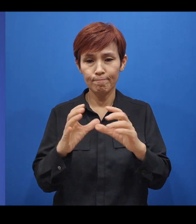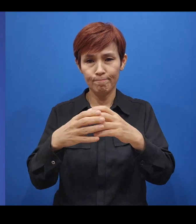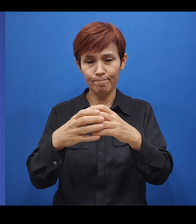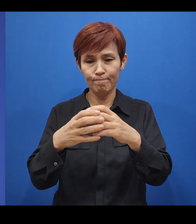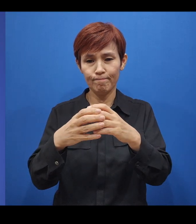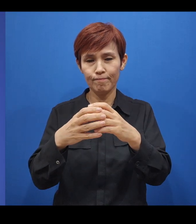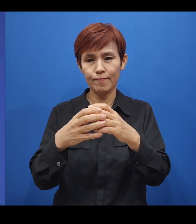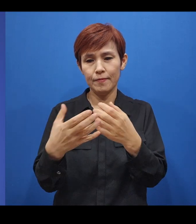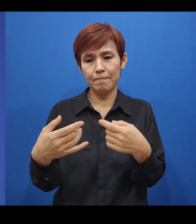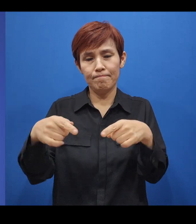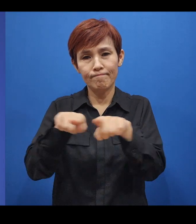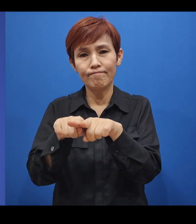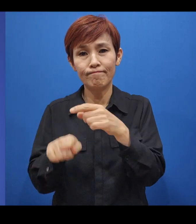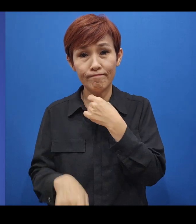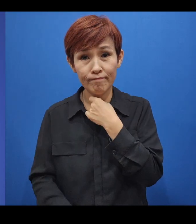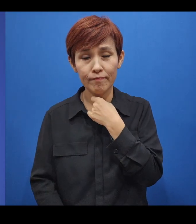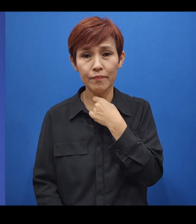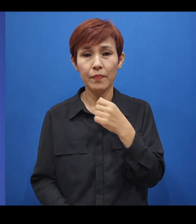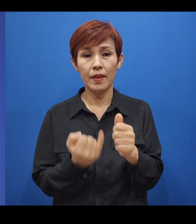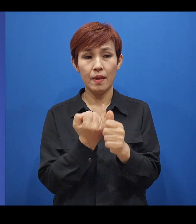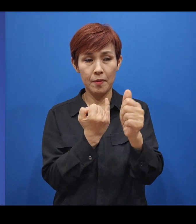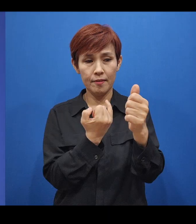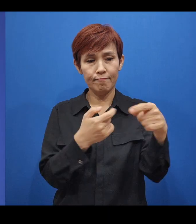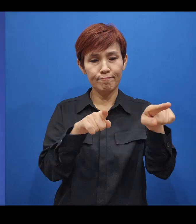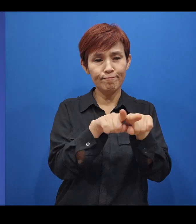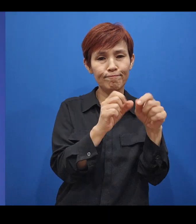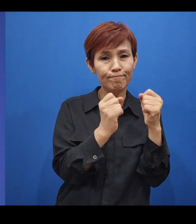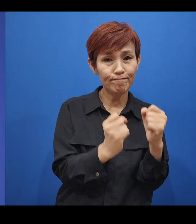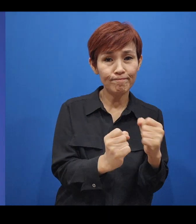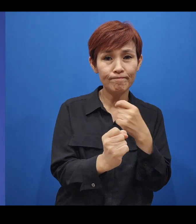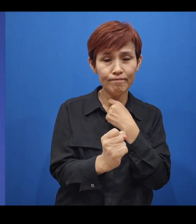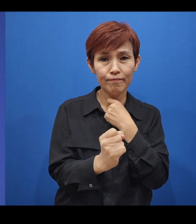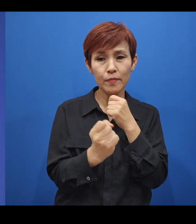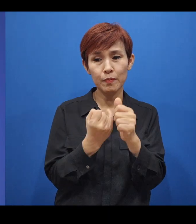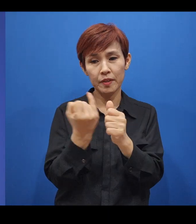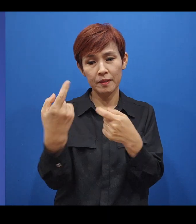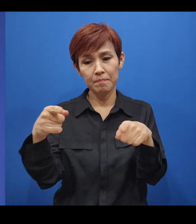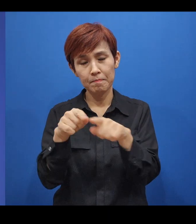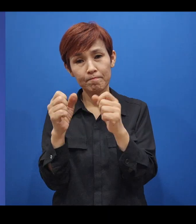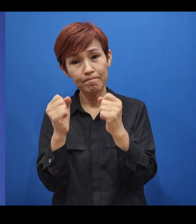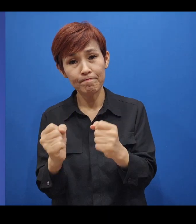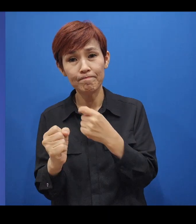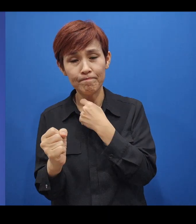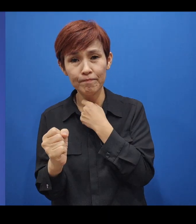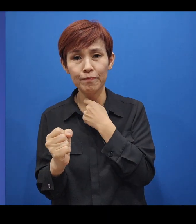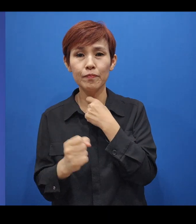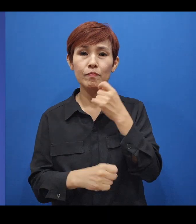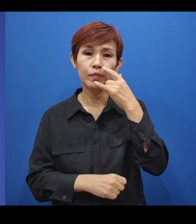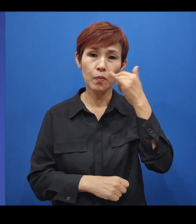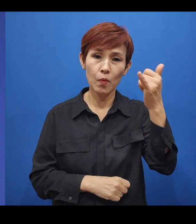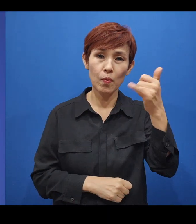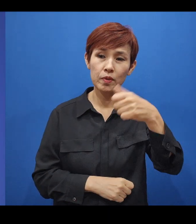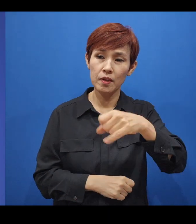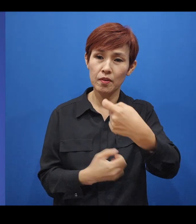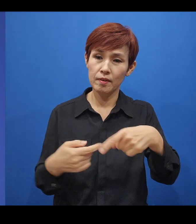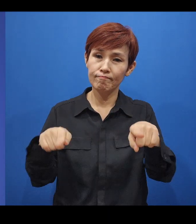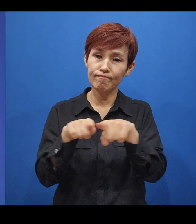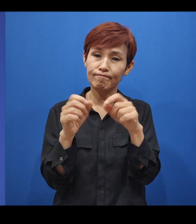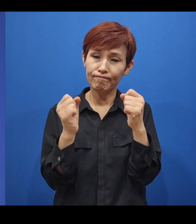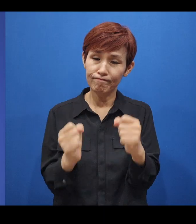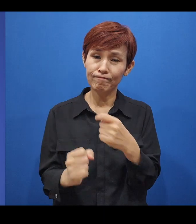내 남편에게 속하고 싶고, 내가 내 아내에게 속하고 싶고, 내 부모님, 내 아이에게 속하고